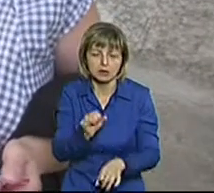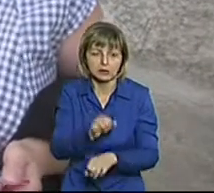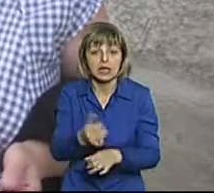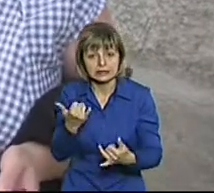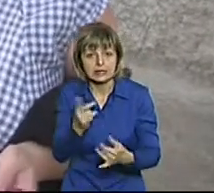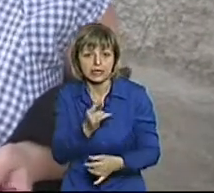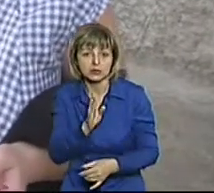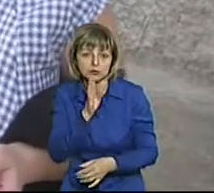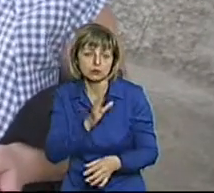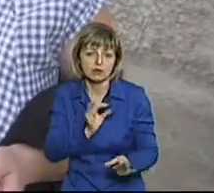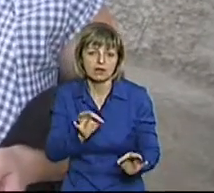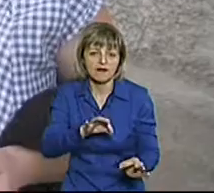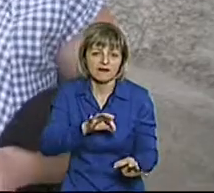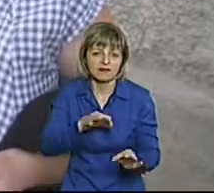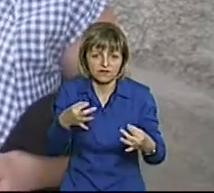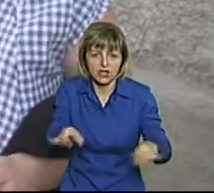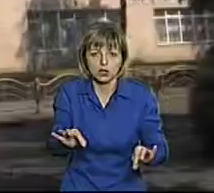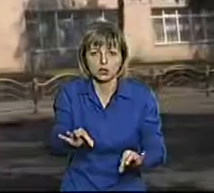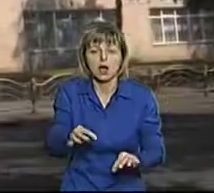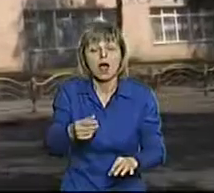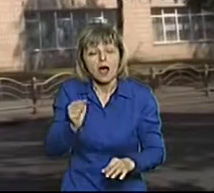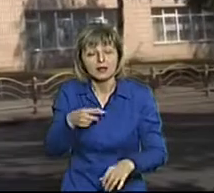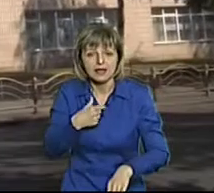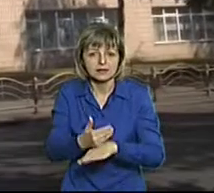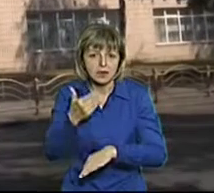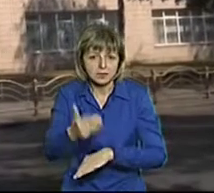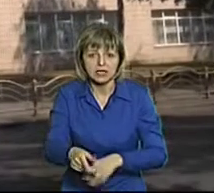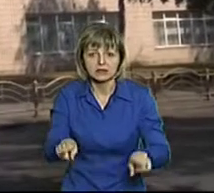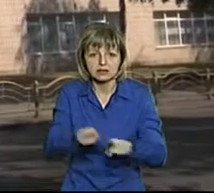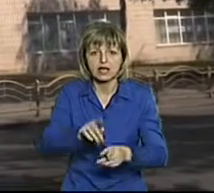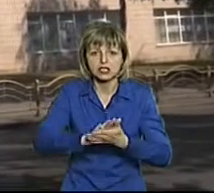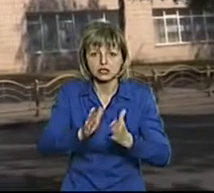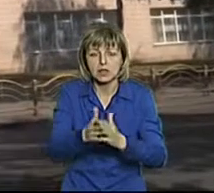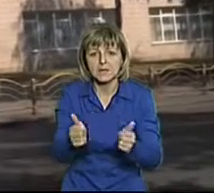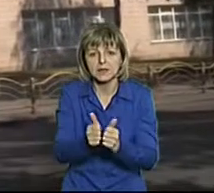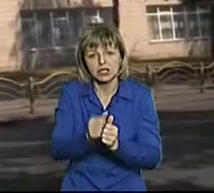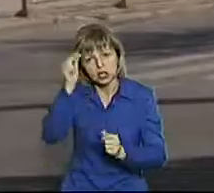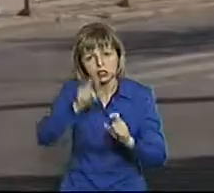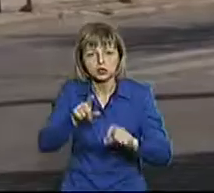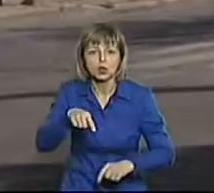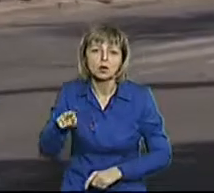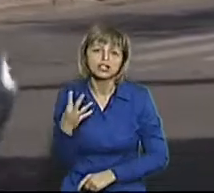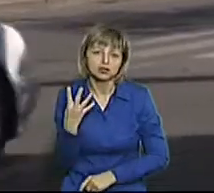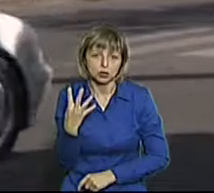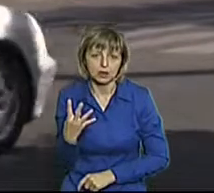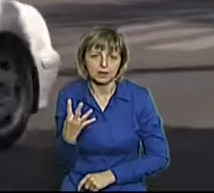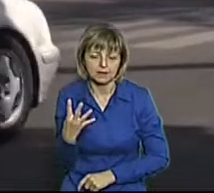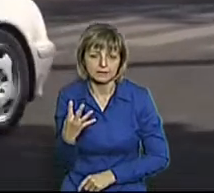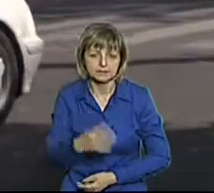вільно ось тут в дворику, то я тут припаркувалася, але я запізнилась. Подібна ситуація біля гімназії номер 4.